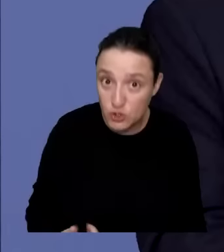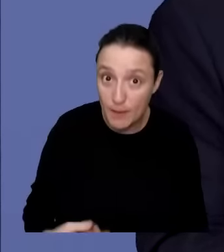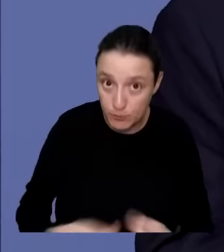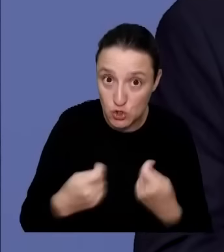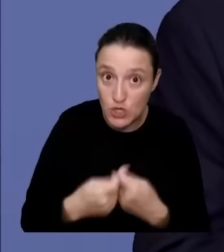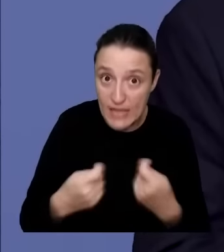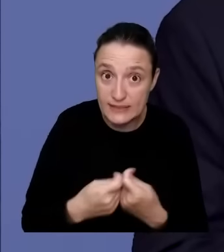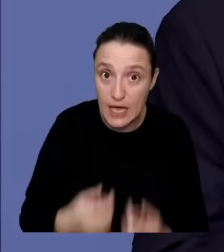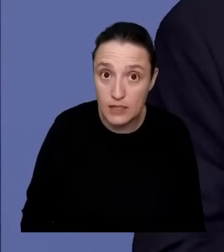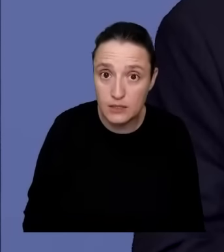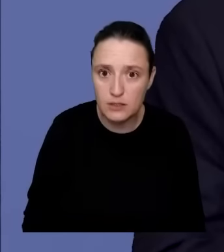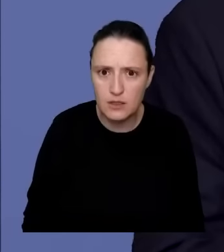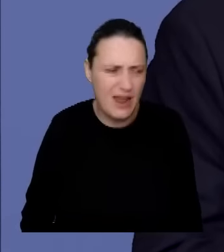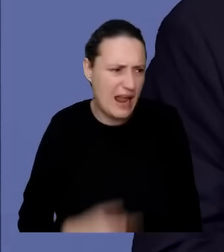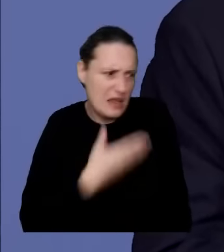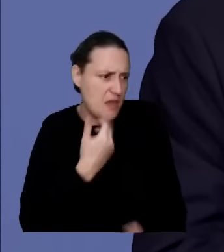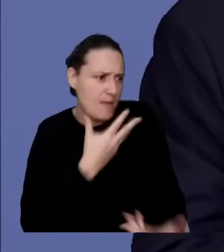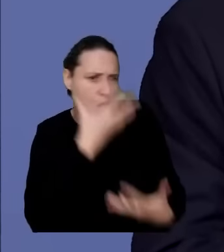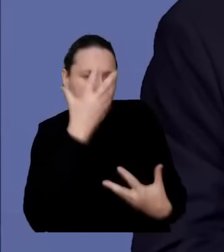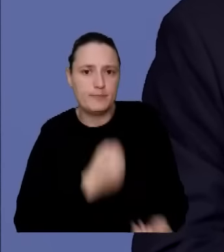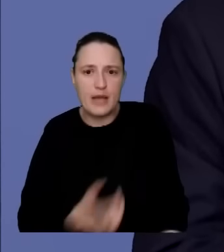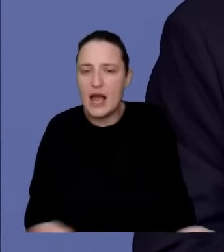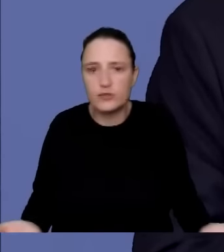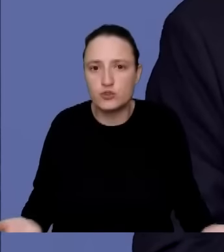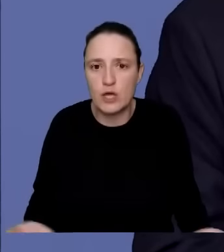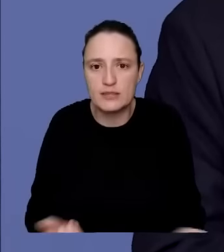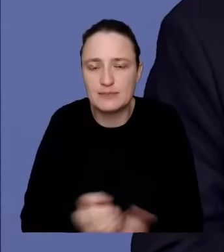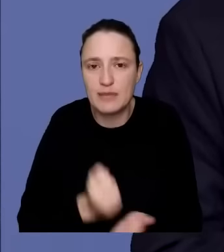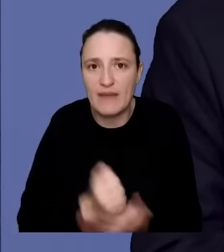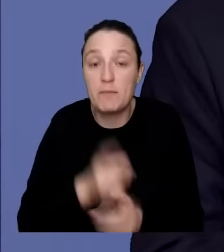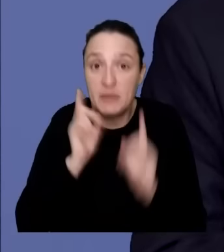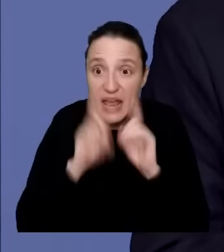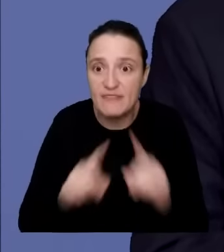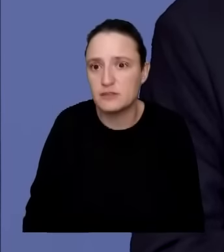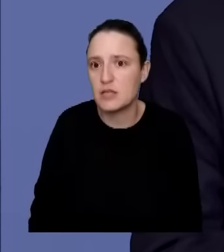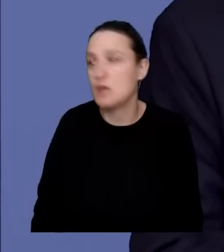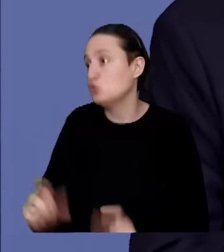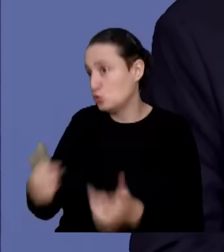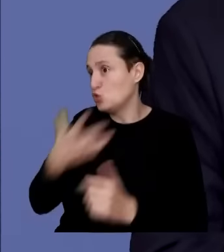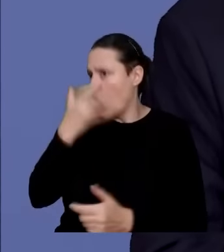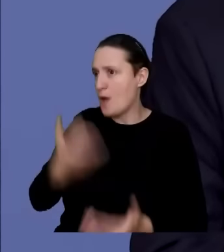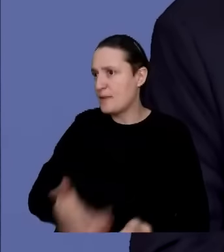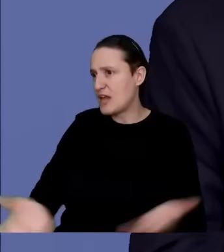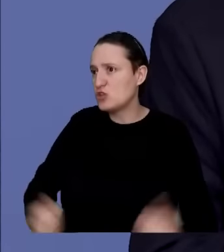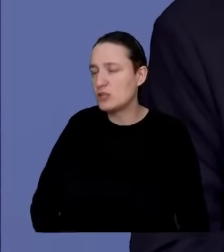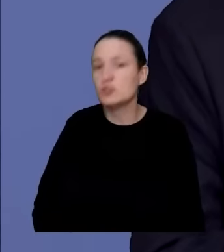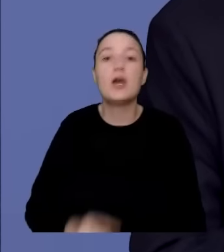POZ n nikogo nie obraża tylko taka jest prawda kiniak kamz Wykonuje